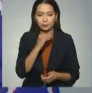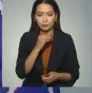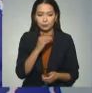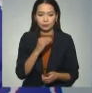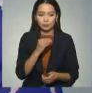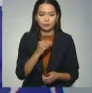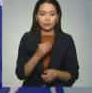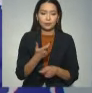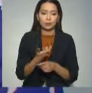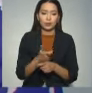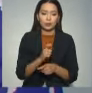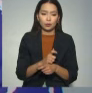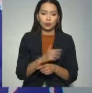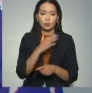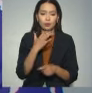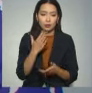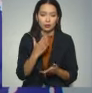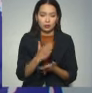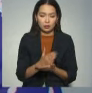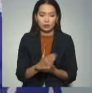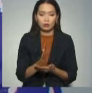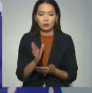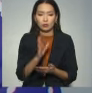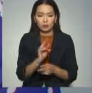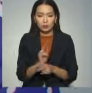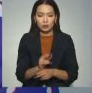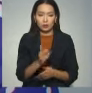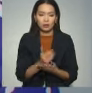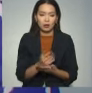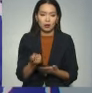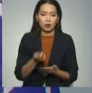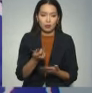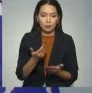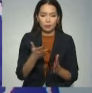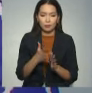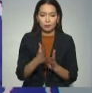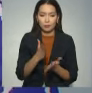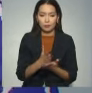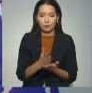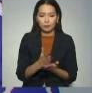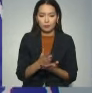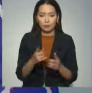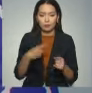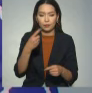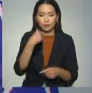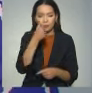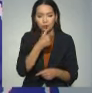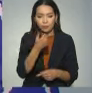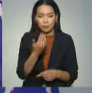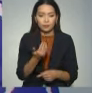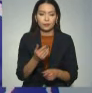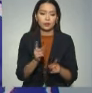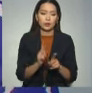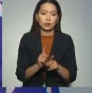көп жұмыс жасадық. Жарты жыл жұмыс жасадық. Оның өзі аз десек те болады. Бірақ клиенттің өзінің ынтасы